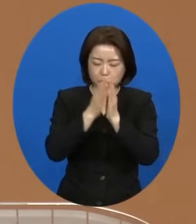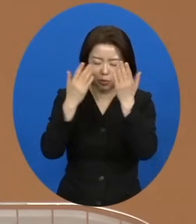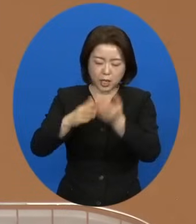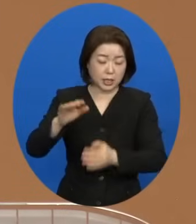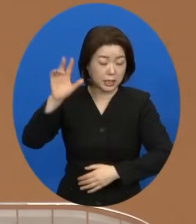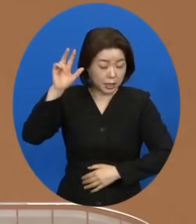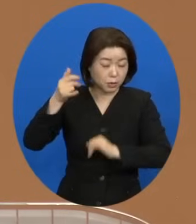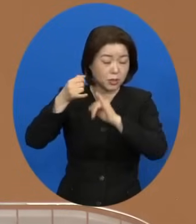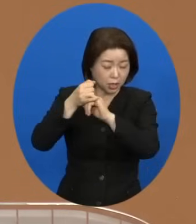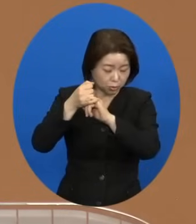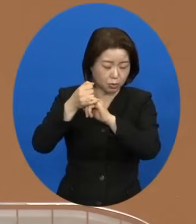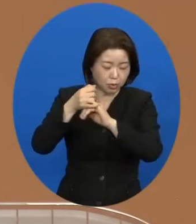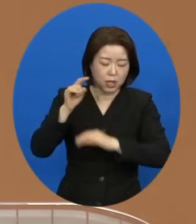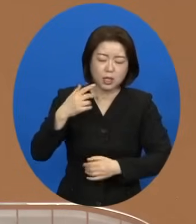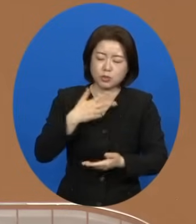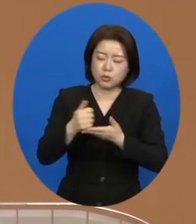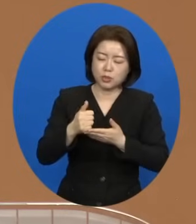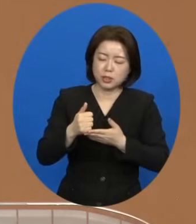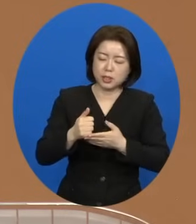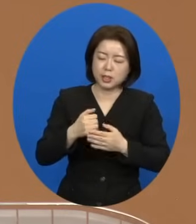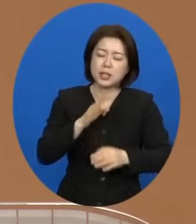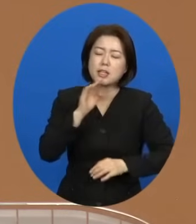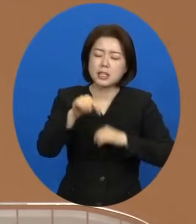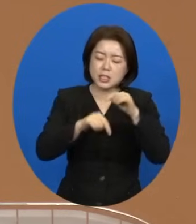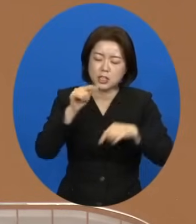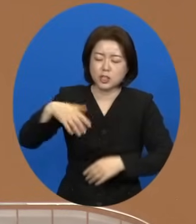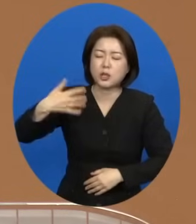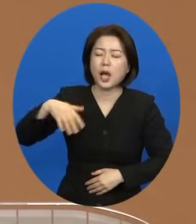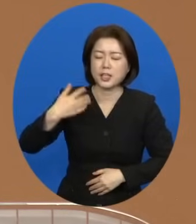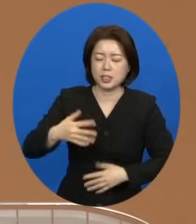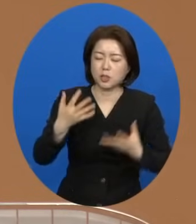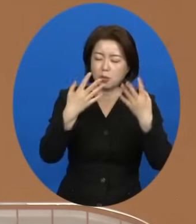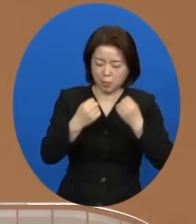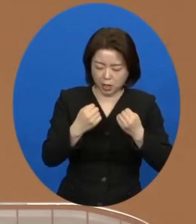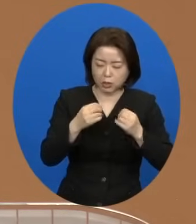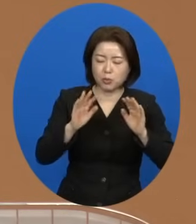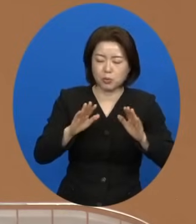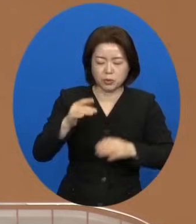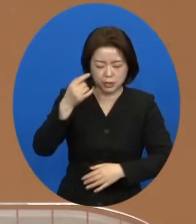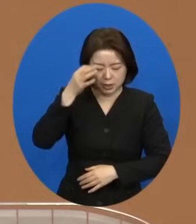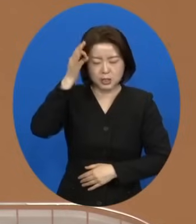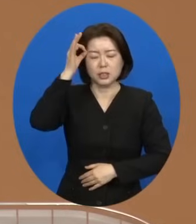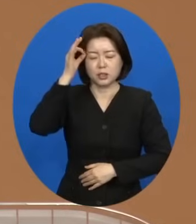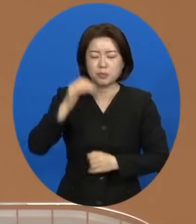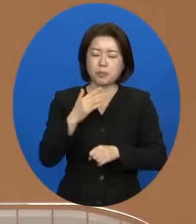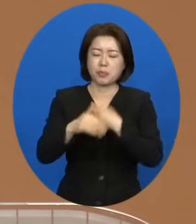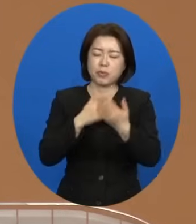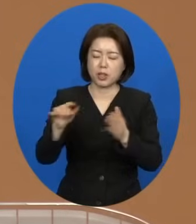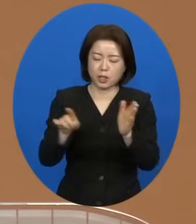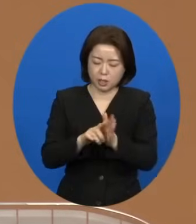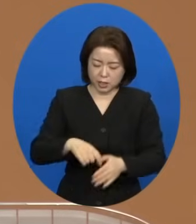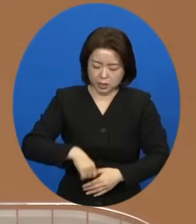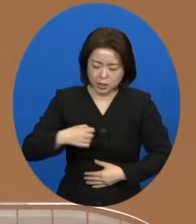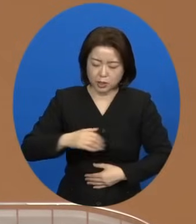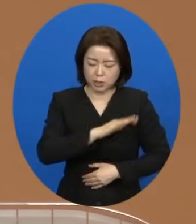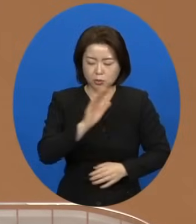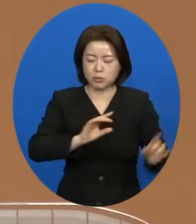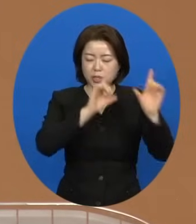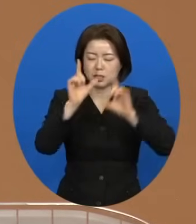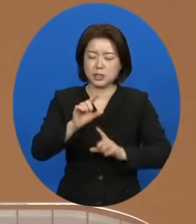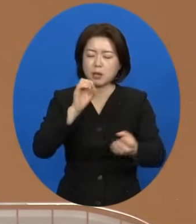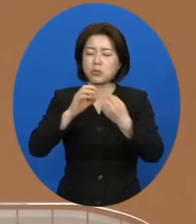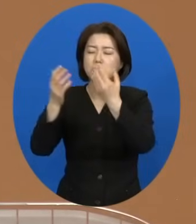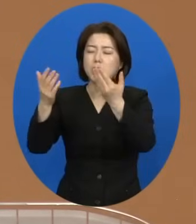있는데 주님께 하나님 이행하지 못한 것도 참 많이 있음을이 시간 깨닫게 됩니다 하나님께서 신실하게 우리의 삶에 응답해